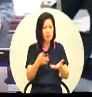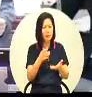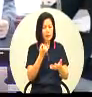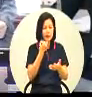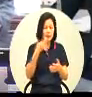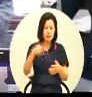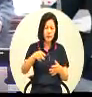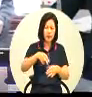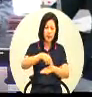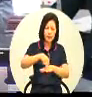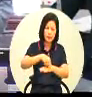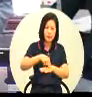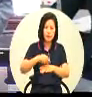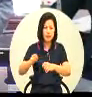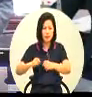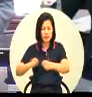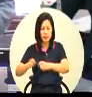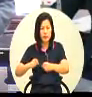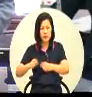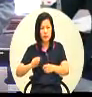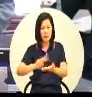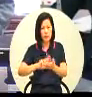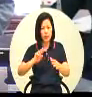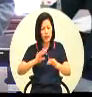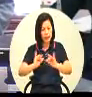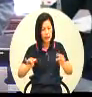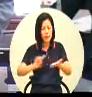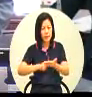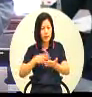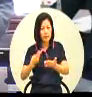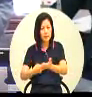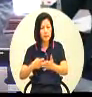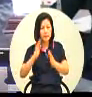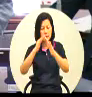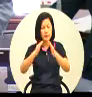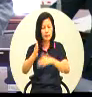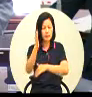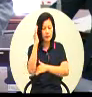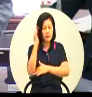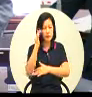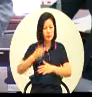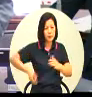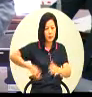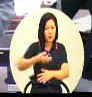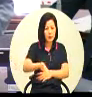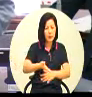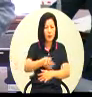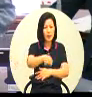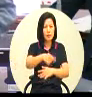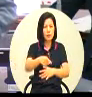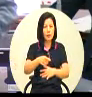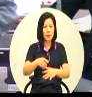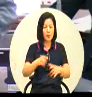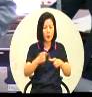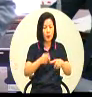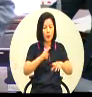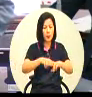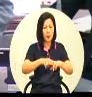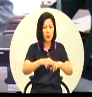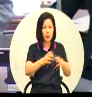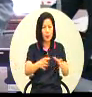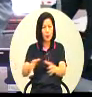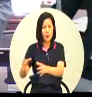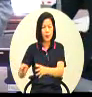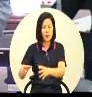华土地都市计划变更，市政府投入去足侪公共设施，伊个地价已经